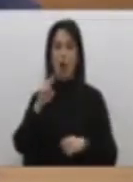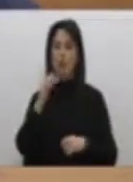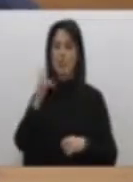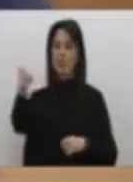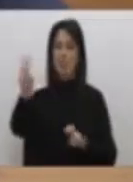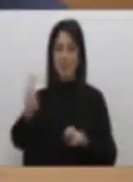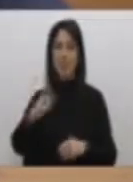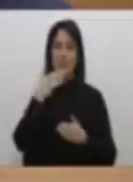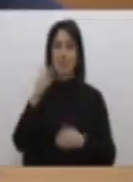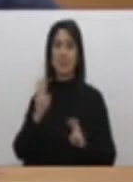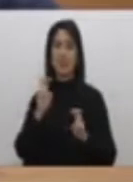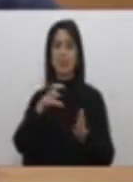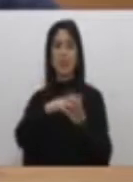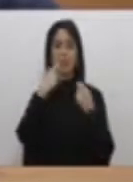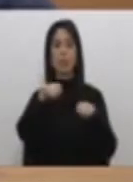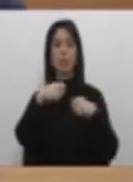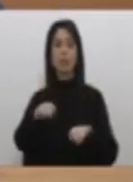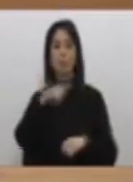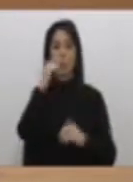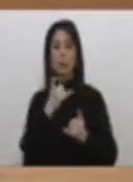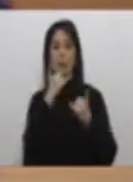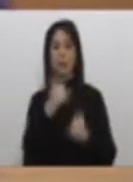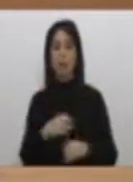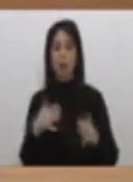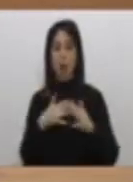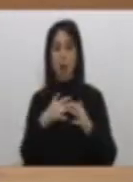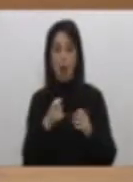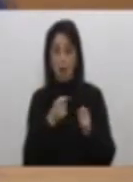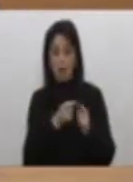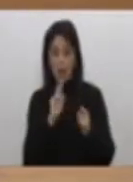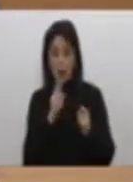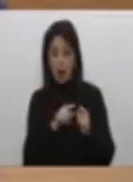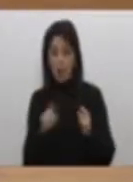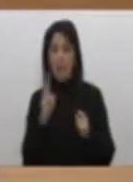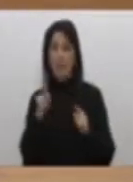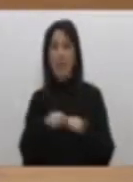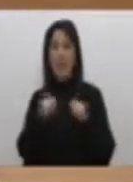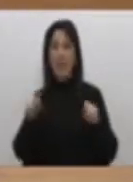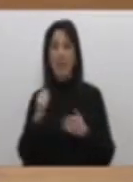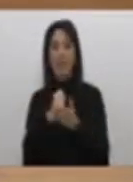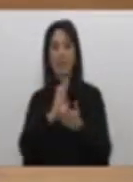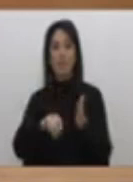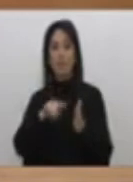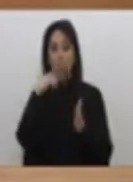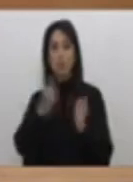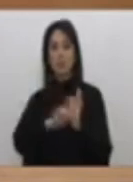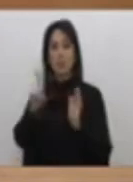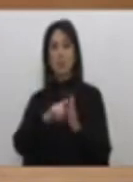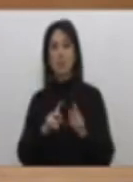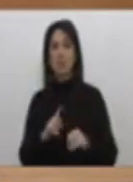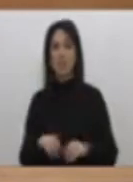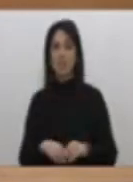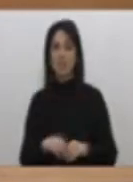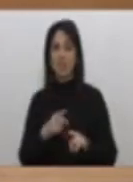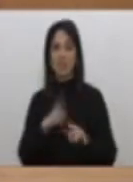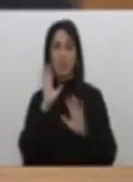რას ნიშნავს მაგ ობიექტების გადაცემა რუსებისთვის? ომიდან ცოტა ხარ 2 წელში ვინ გაუხსნას უვიზო მიმოსვლა რუსებს? ვეტეოში ვინ